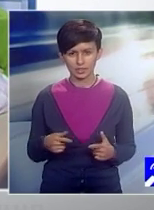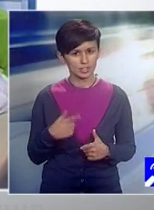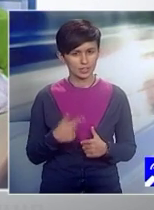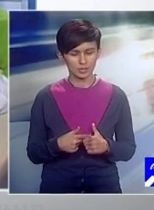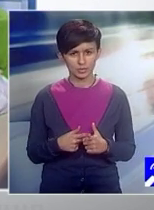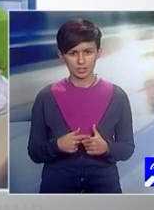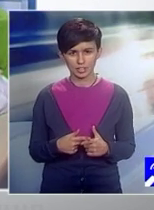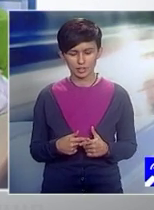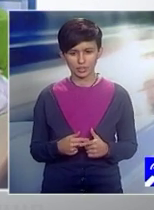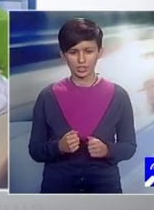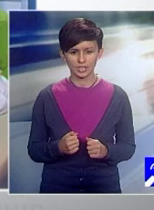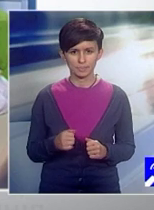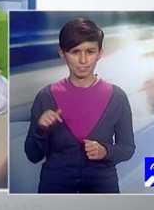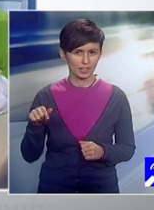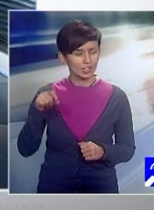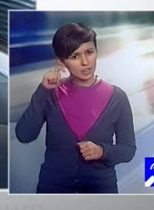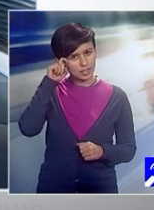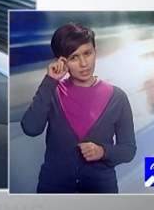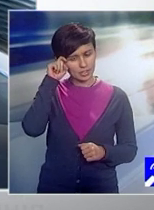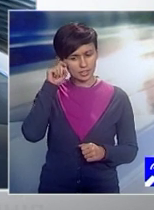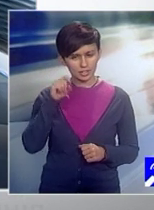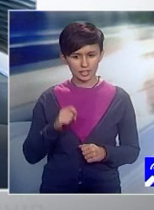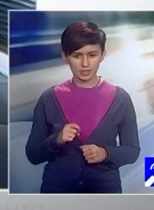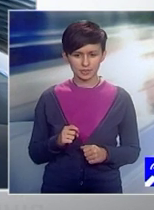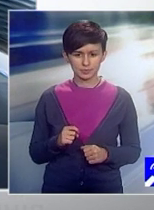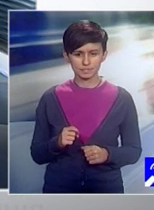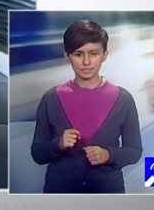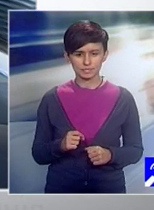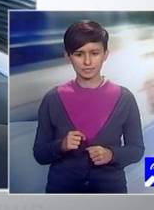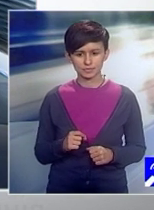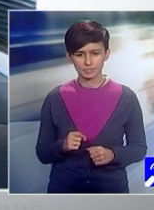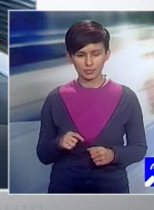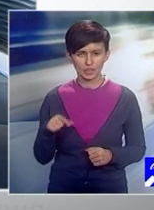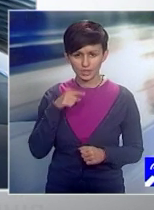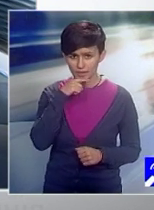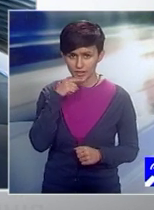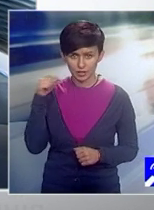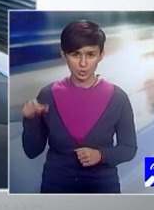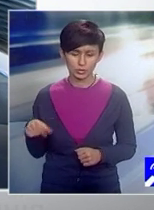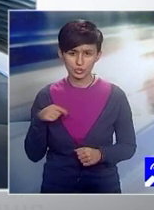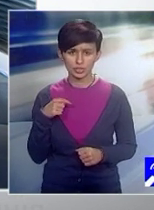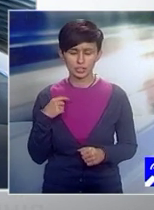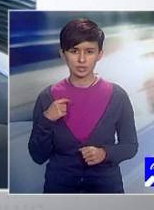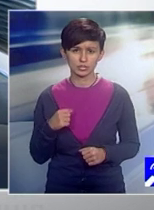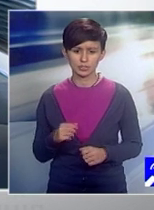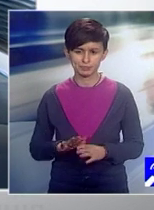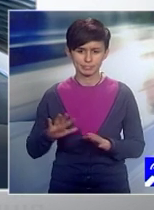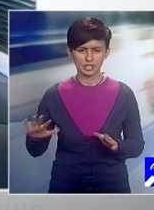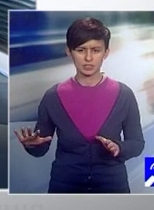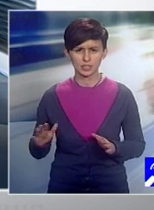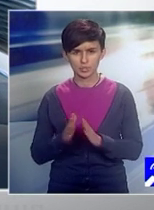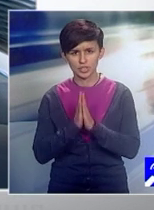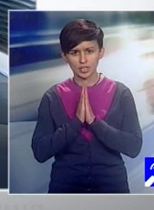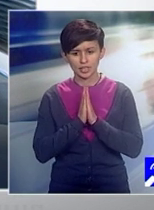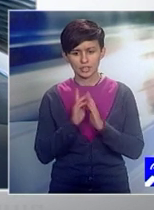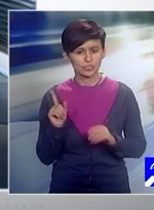ce? În primul rând, ei consideră pe lipoveni că sunt puțin extremiști religios și de